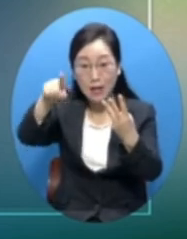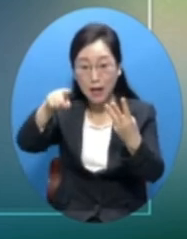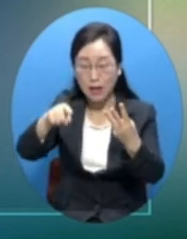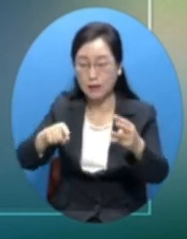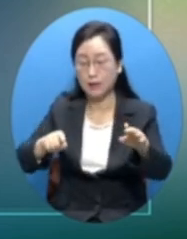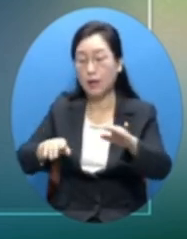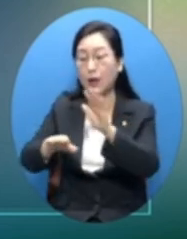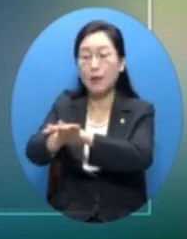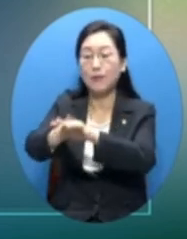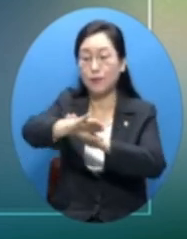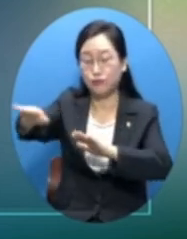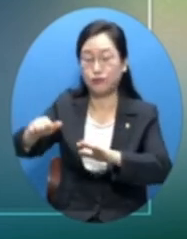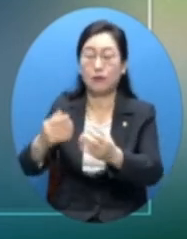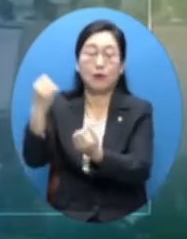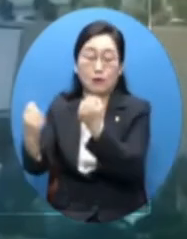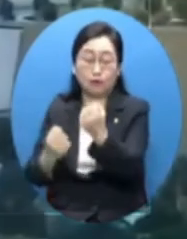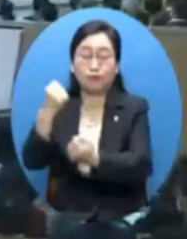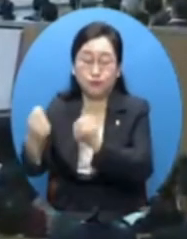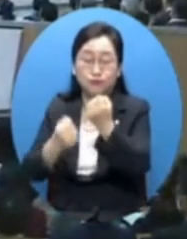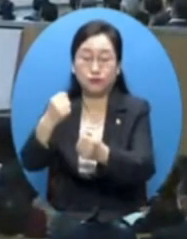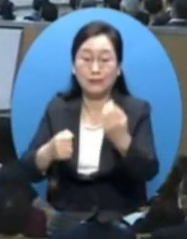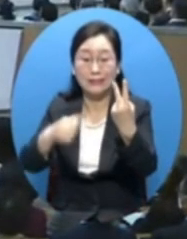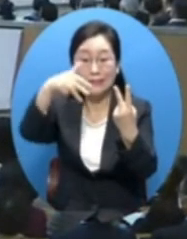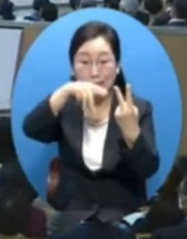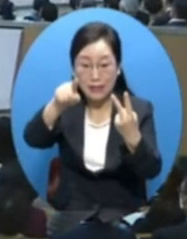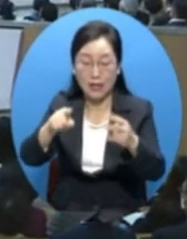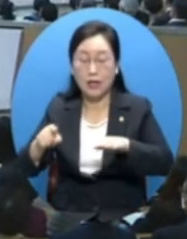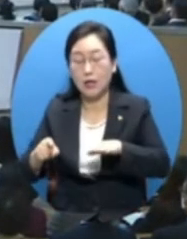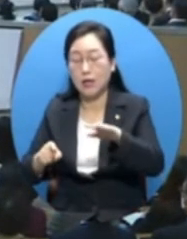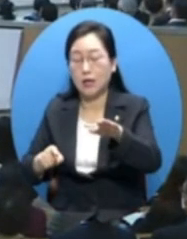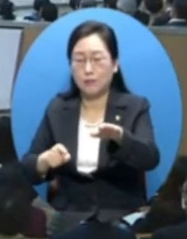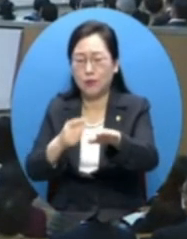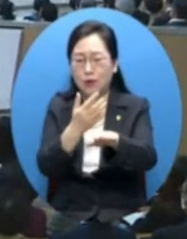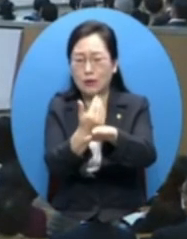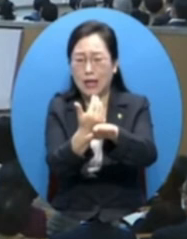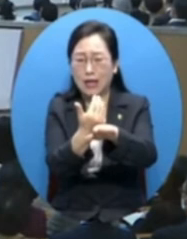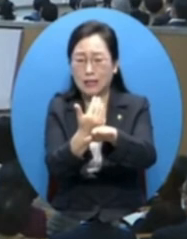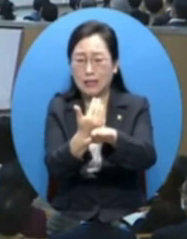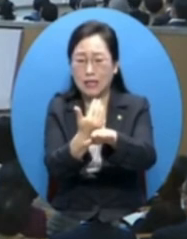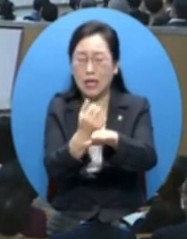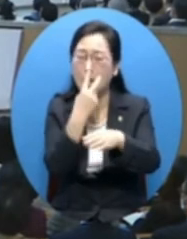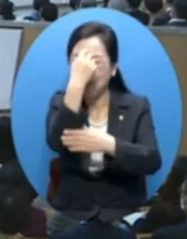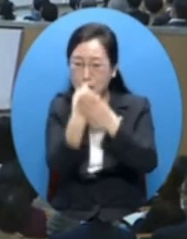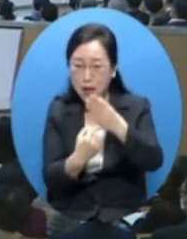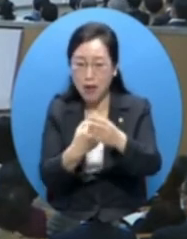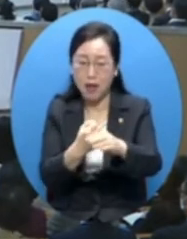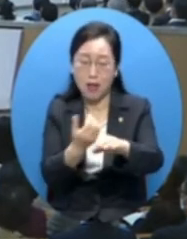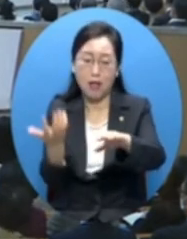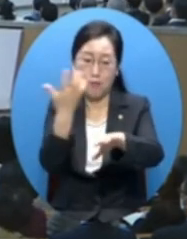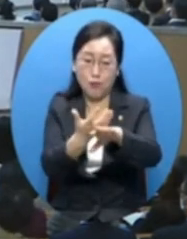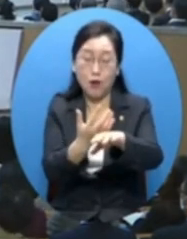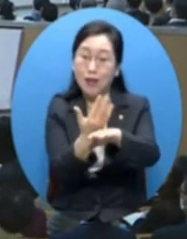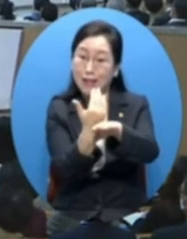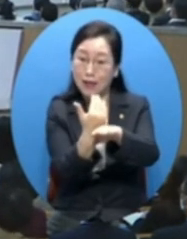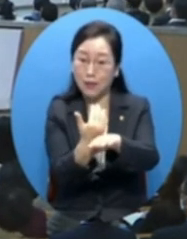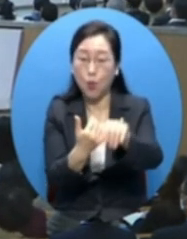있었는데 2차선에 달리던 그 폐기물 탱크를 들었던 5톤 트럭이 갑자기 방향을